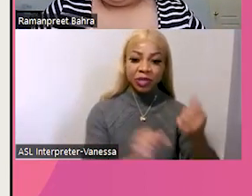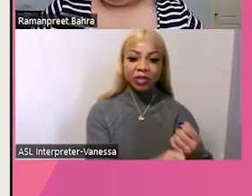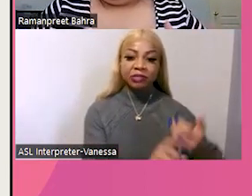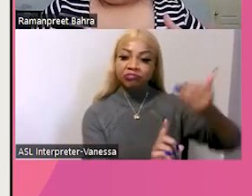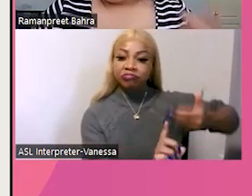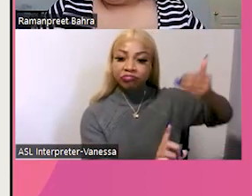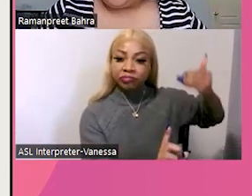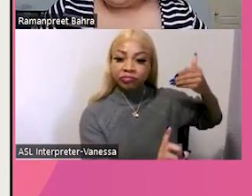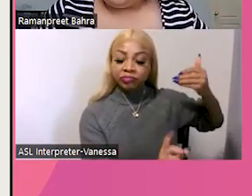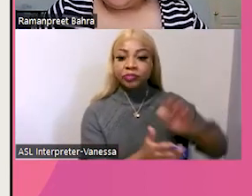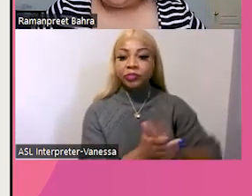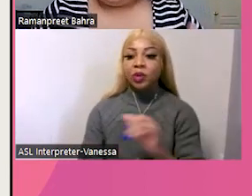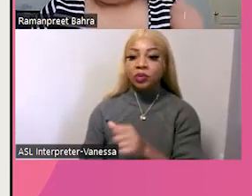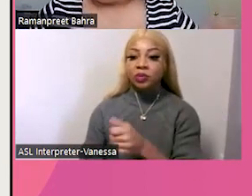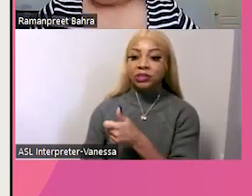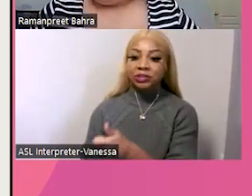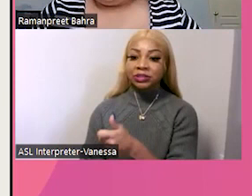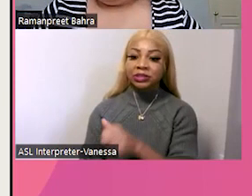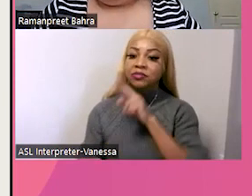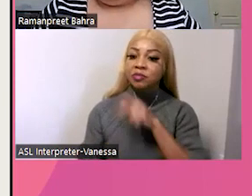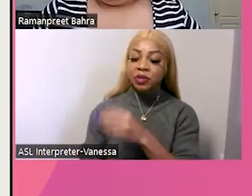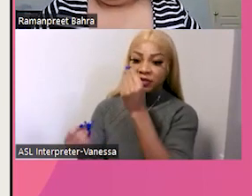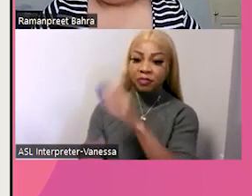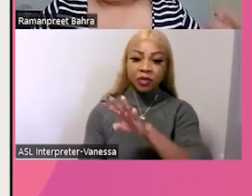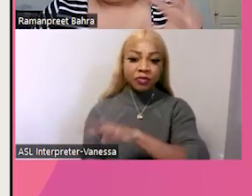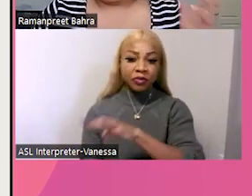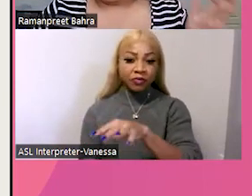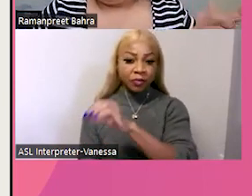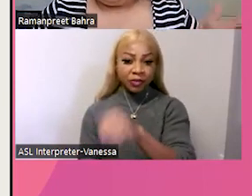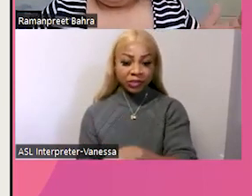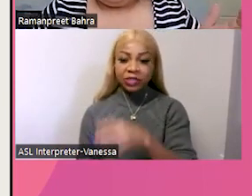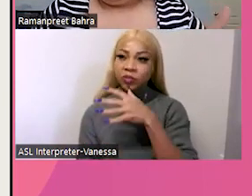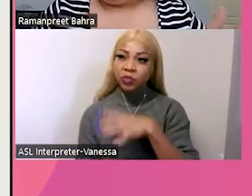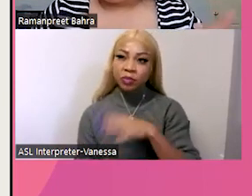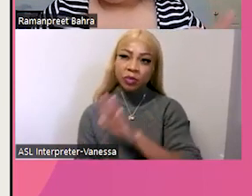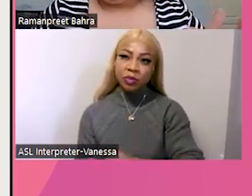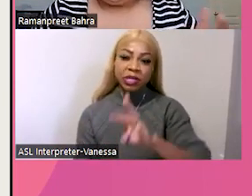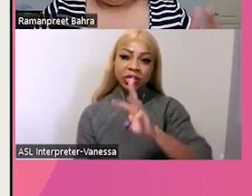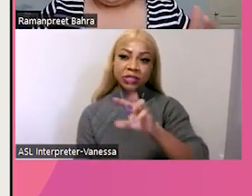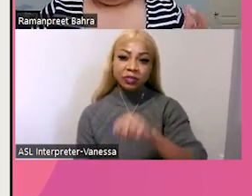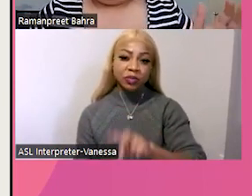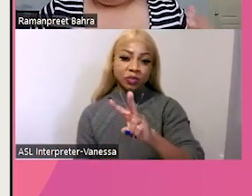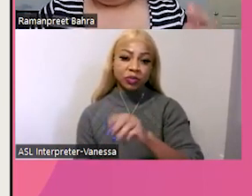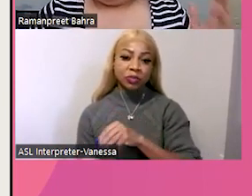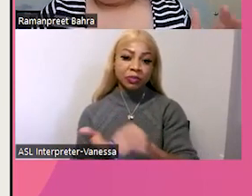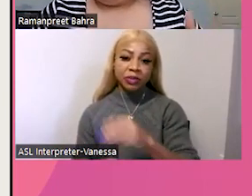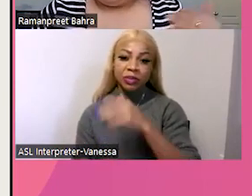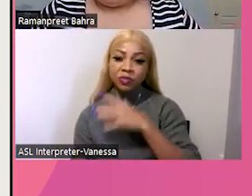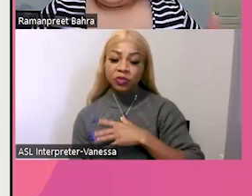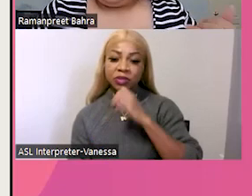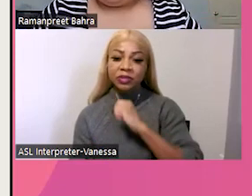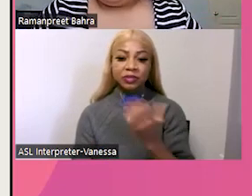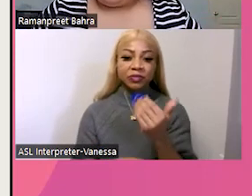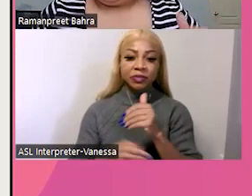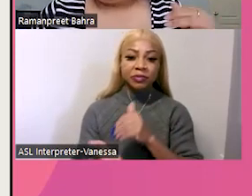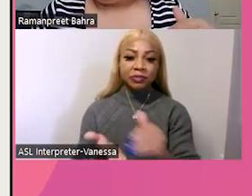partenaire intime, soit environ 6,2 millions de femmes âgées de 15 ans et plus, ont déclaré avoir subi une forme de violence psychologique,